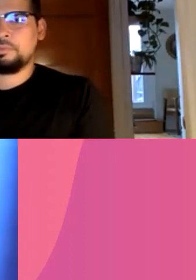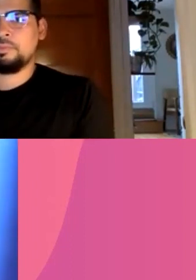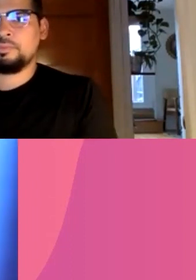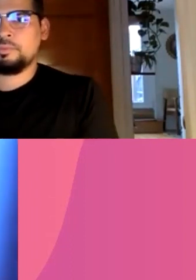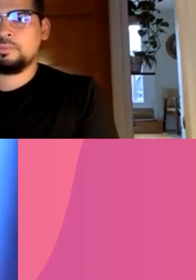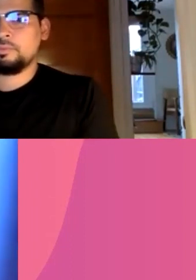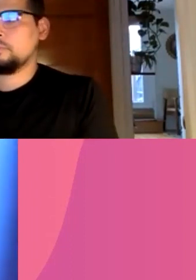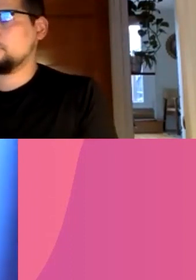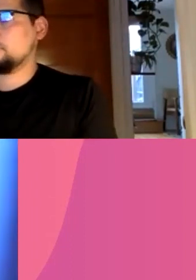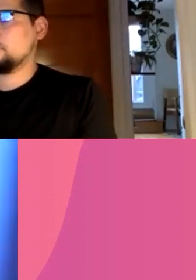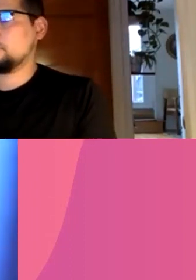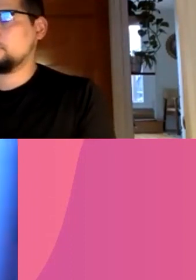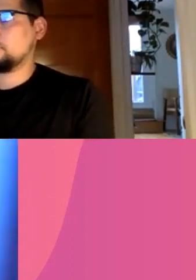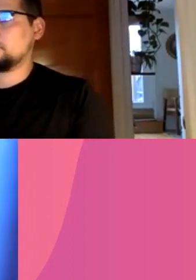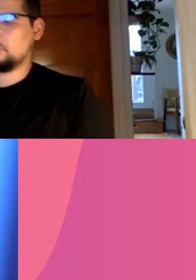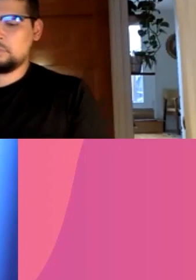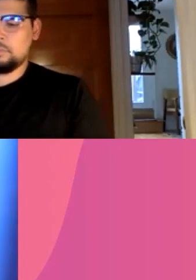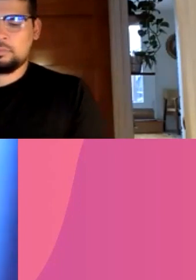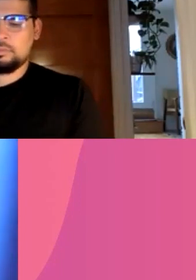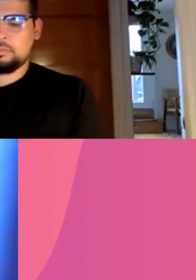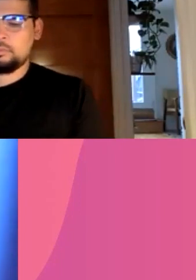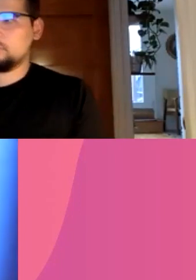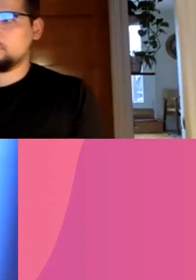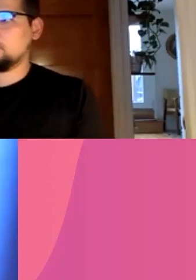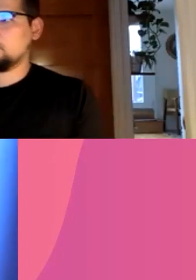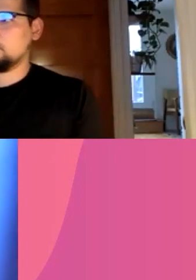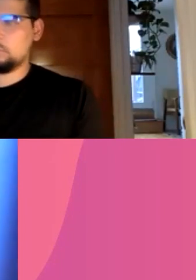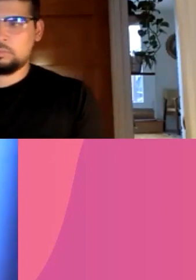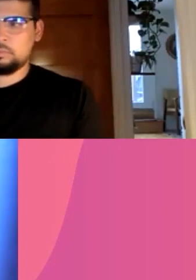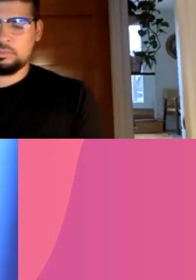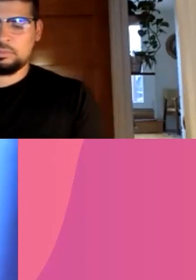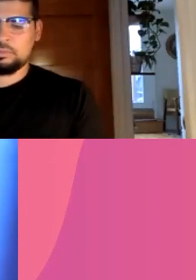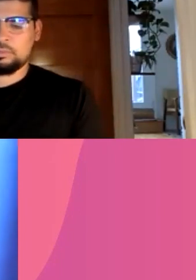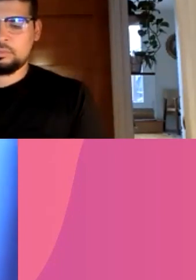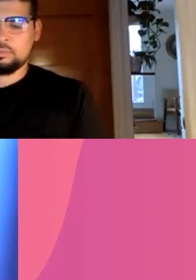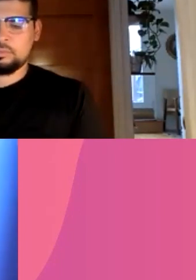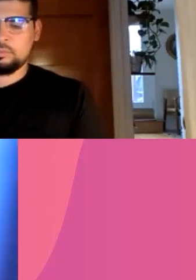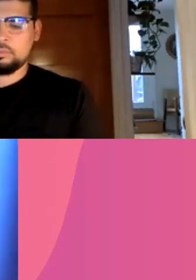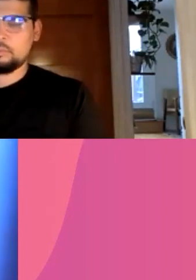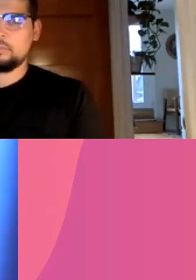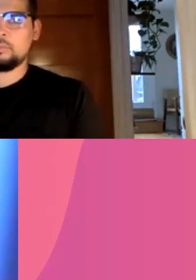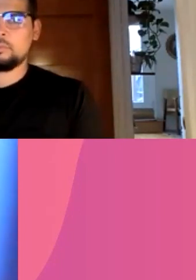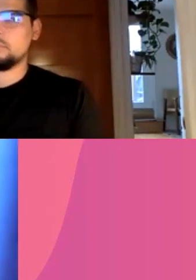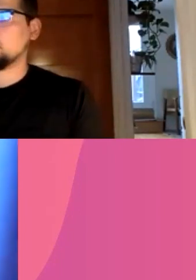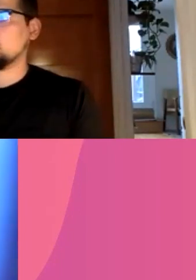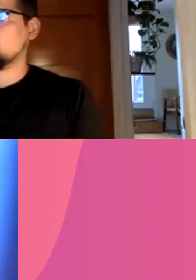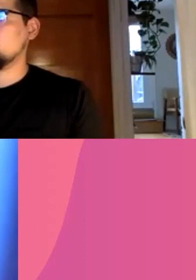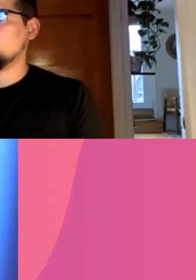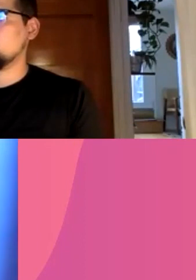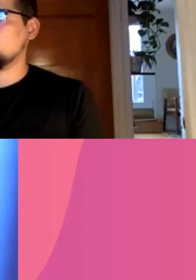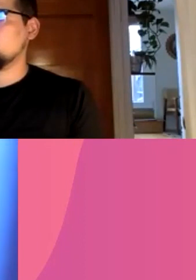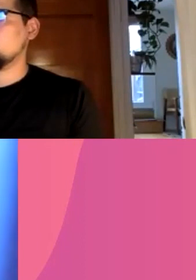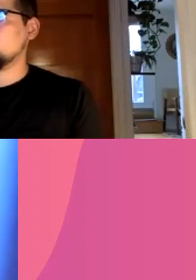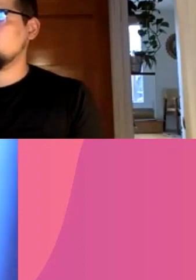de quoi tenons-nous compte pour connaître la personne et leur faire offrir un plan de traitement qui considère des besoins très